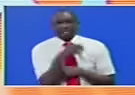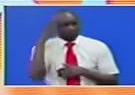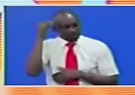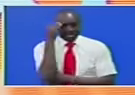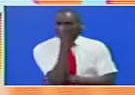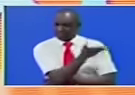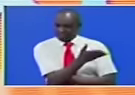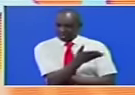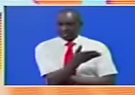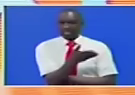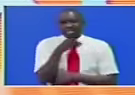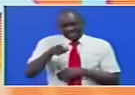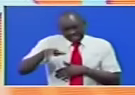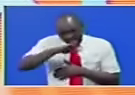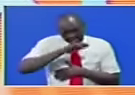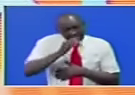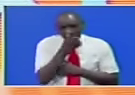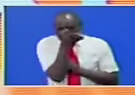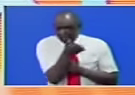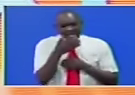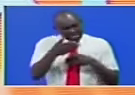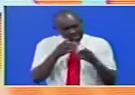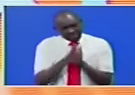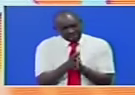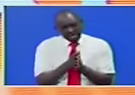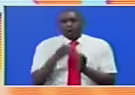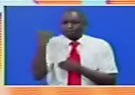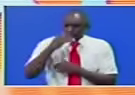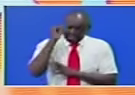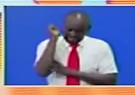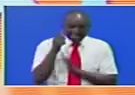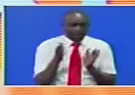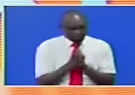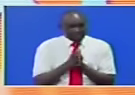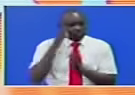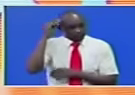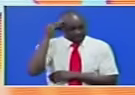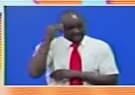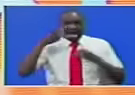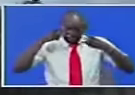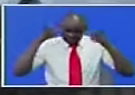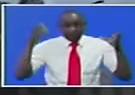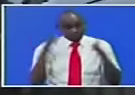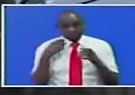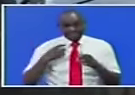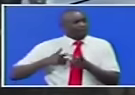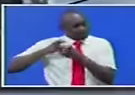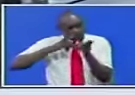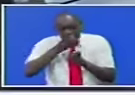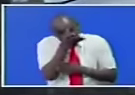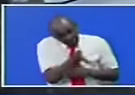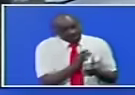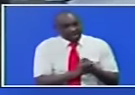AMISOM Kolbiyow karibu na mji wa Hulugo mpakani mwa Kenya na Somalia. Alshabaab imedai kutekeleza shambulizi